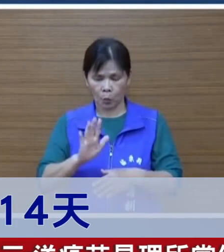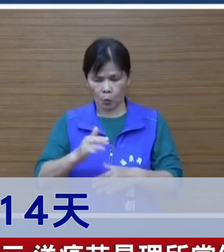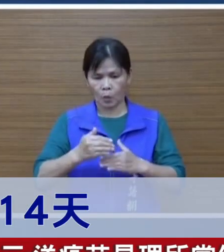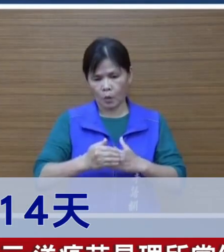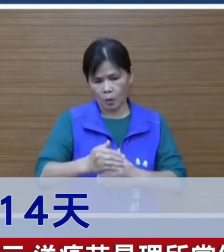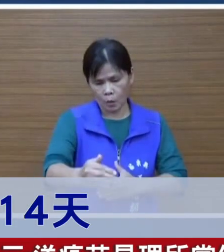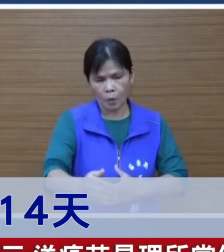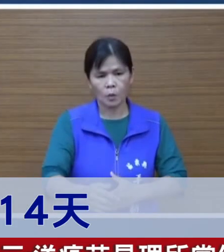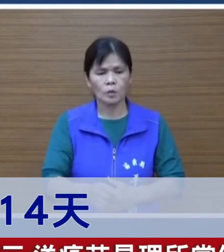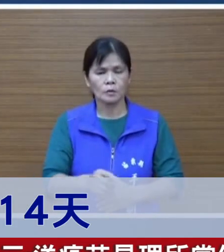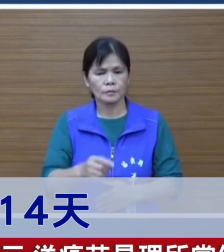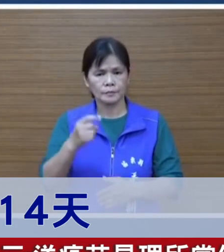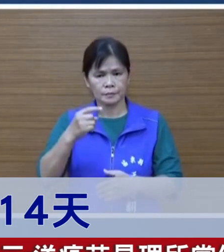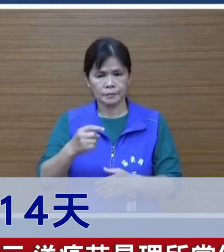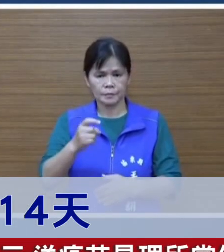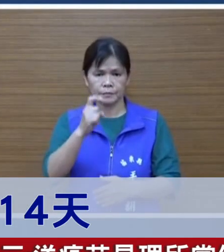了